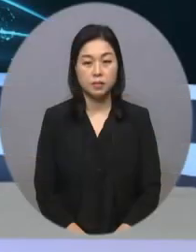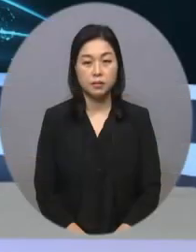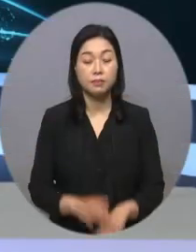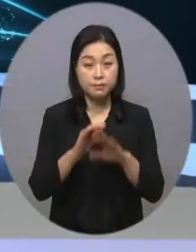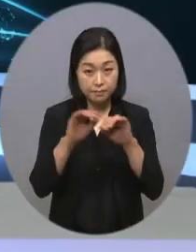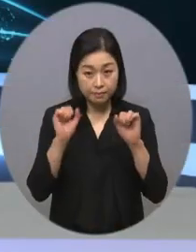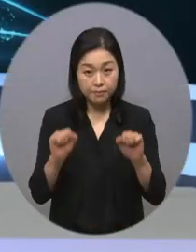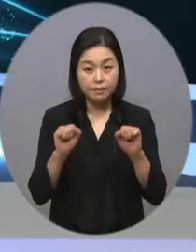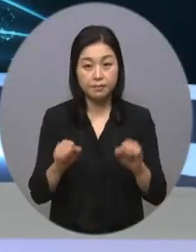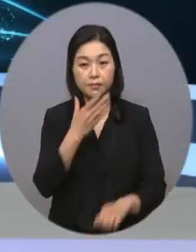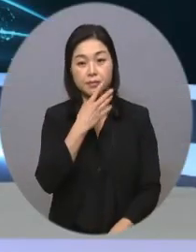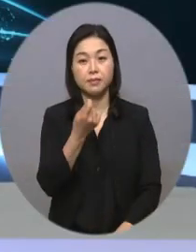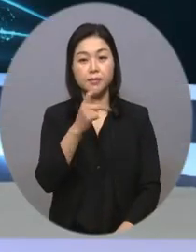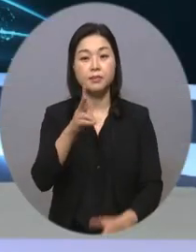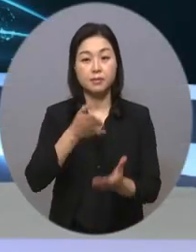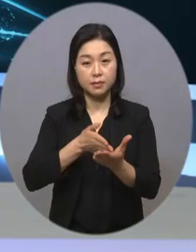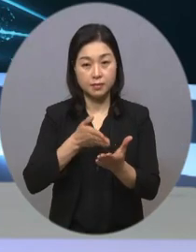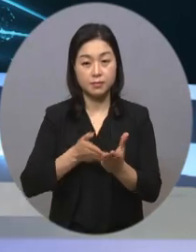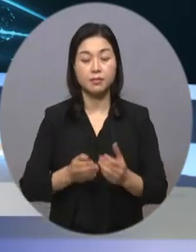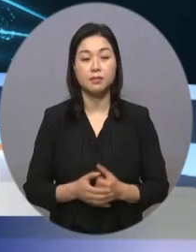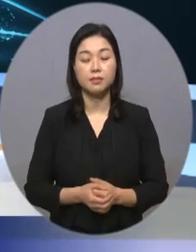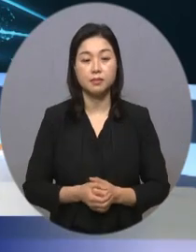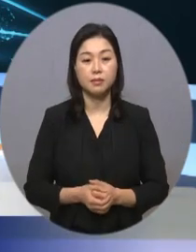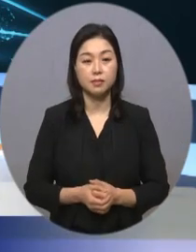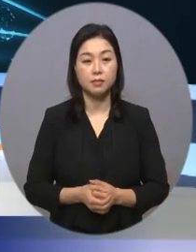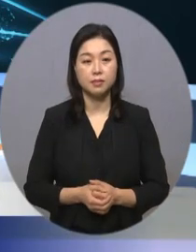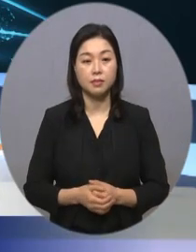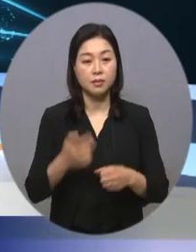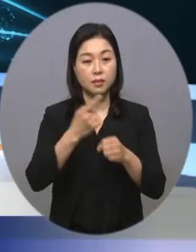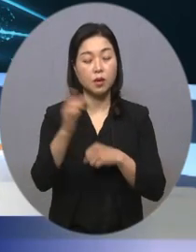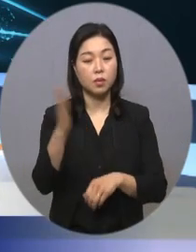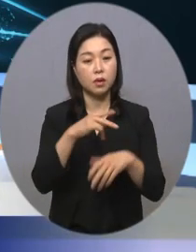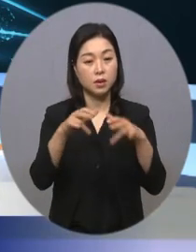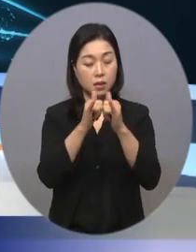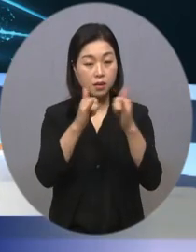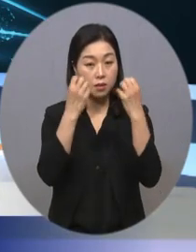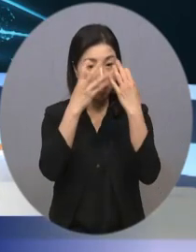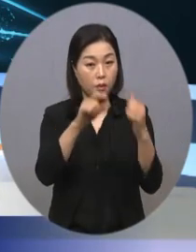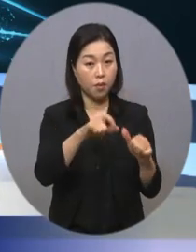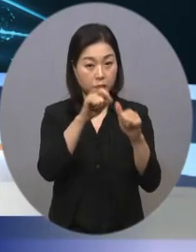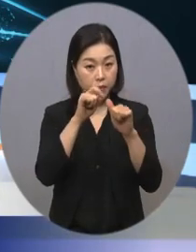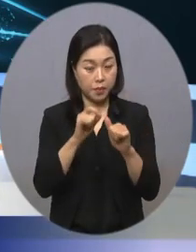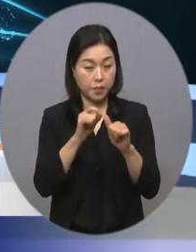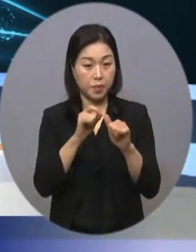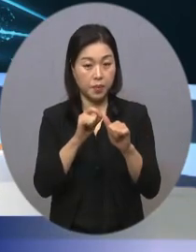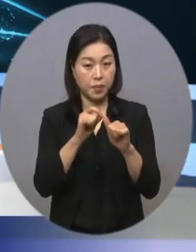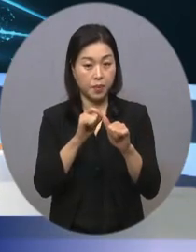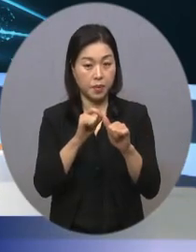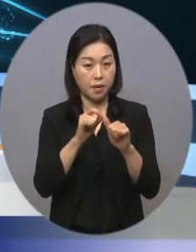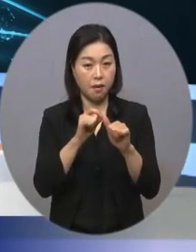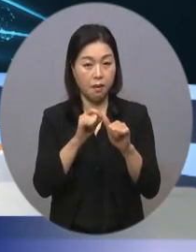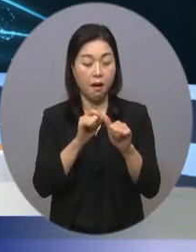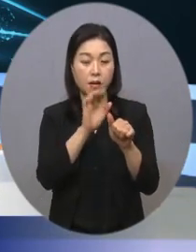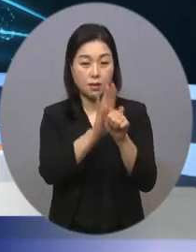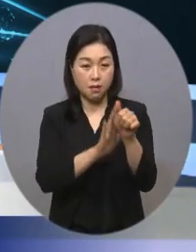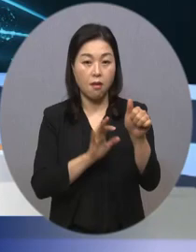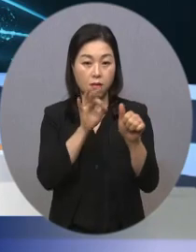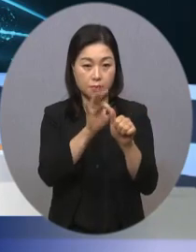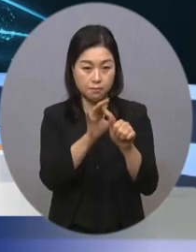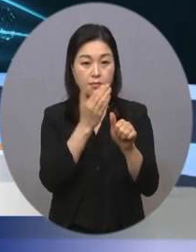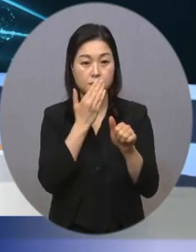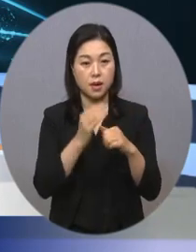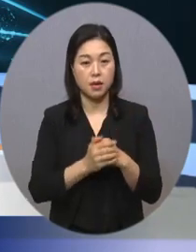시청자 여러분 안녕하십니까. 복지TV 뉴스입니다. 내년부터 장애인을 신규로 고용하면 장려금을 지원받을 수 있습니다.